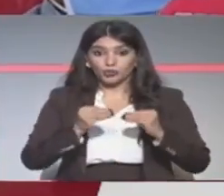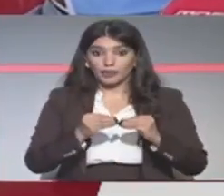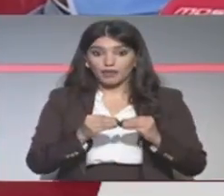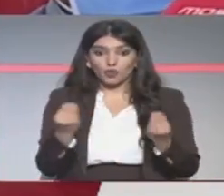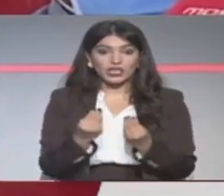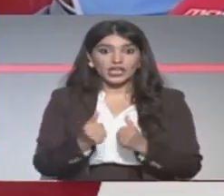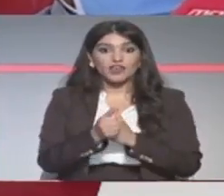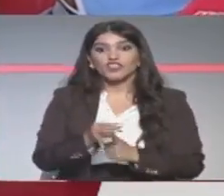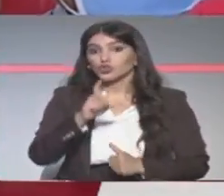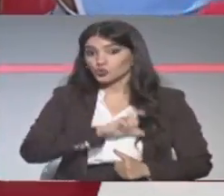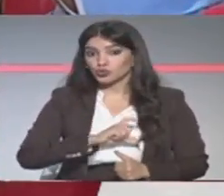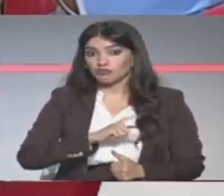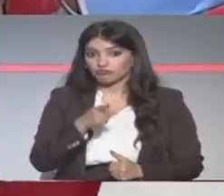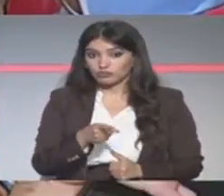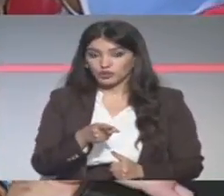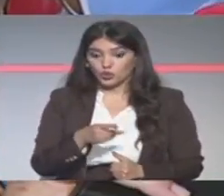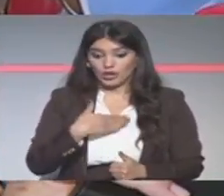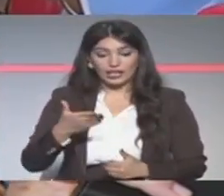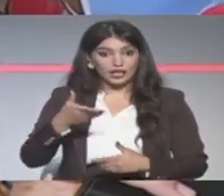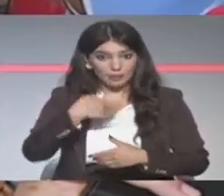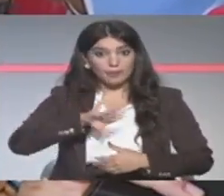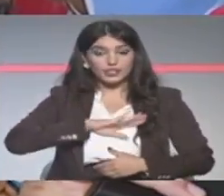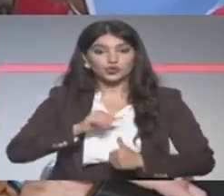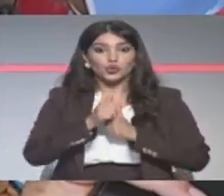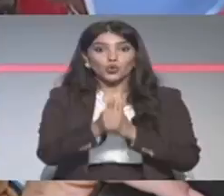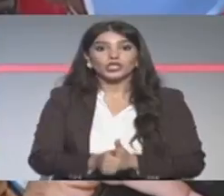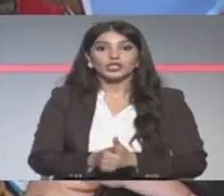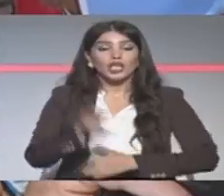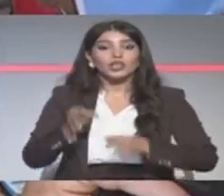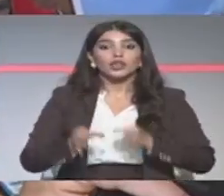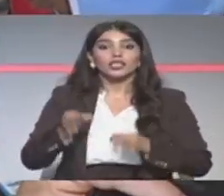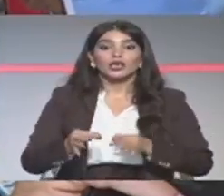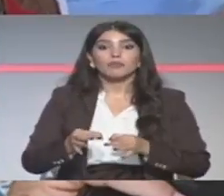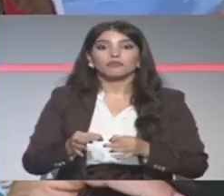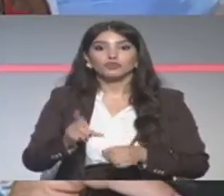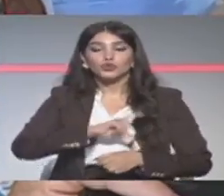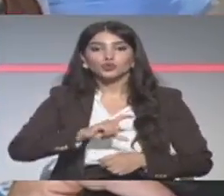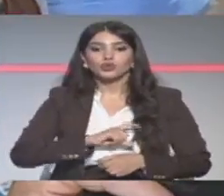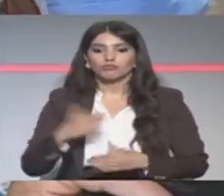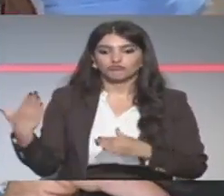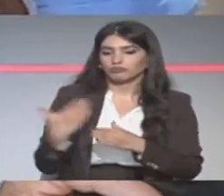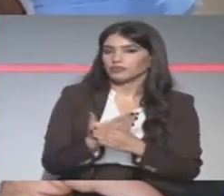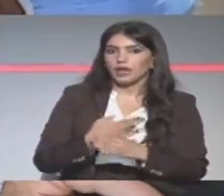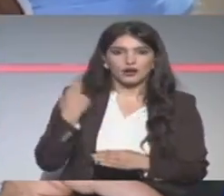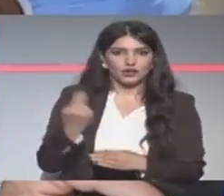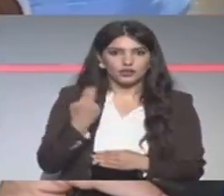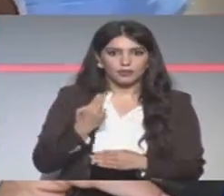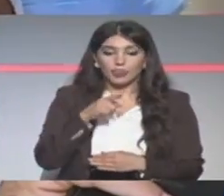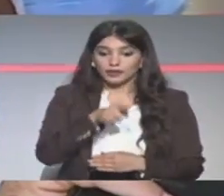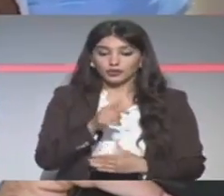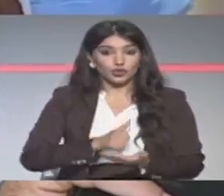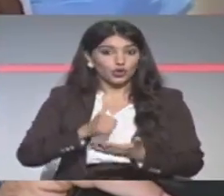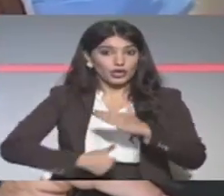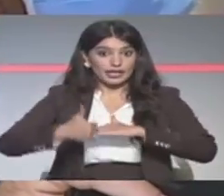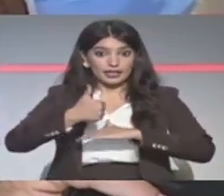2، ونحن كنيابة عمومية في جهة نابل ما عندنا حتى دخل في الموضوع. طلب السيد رئيس